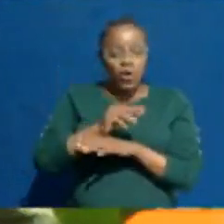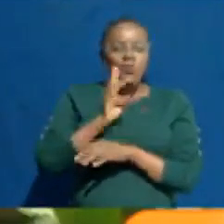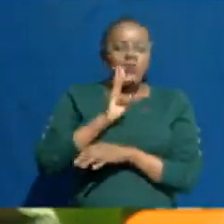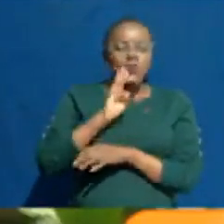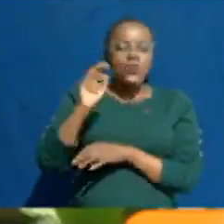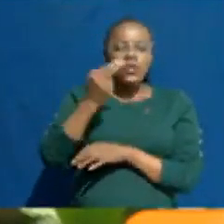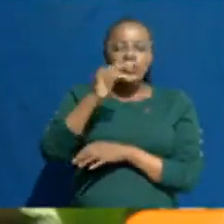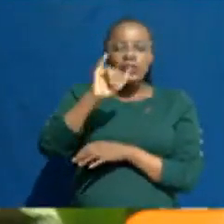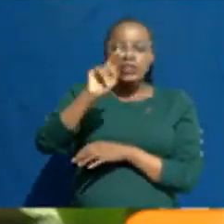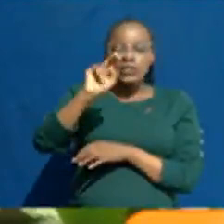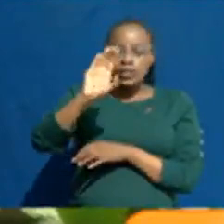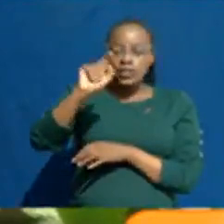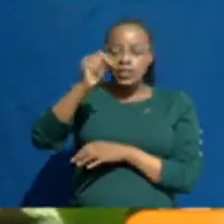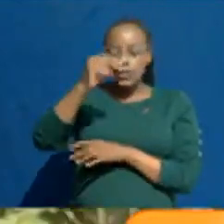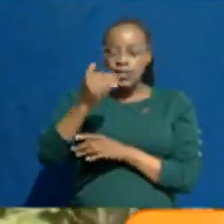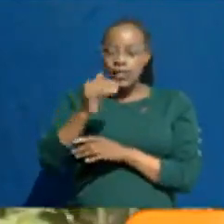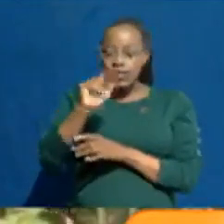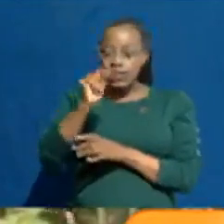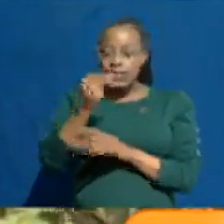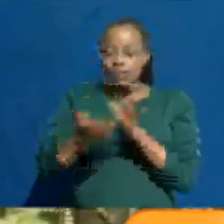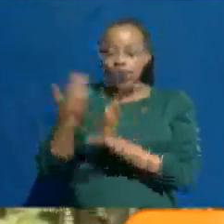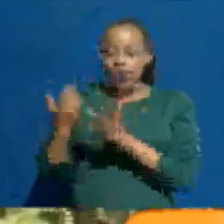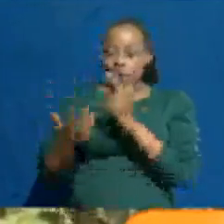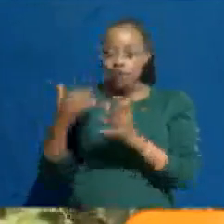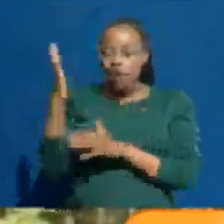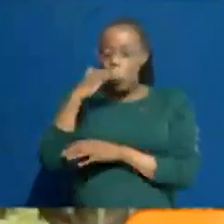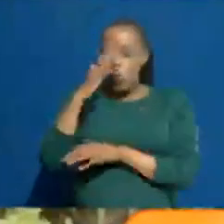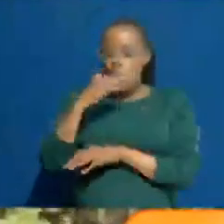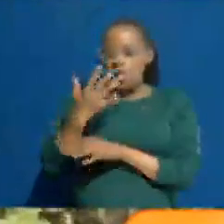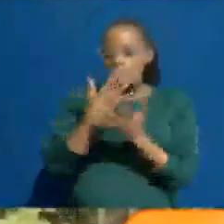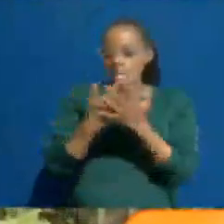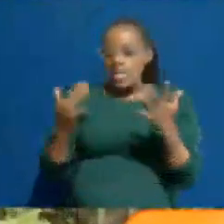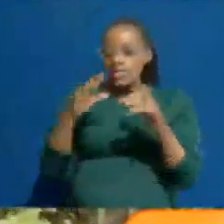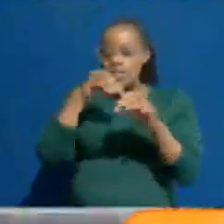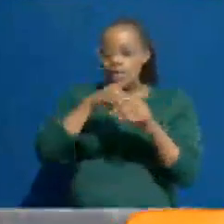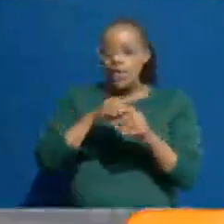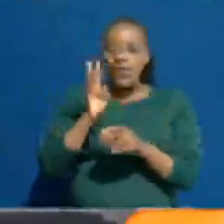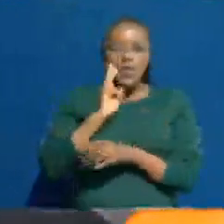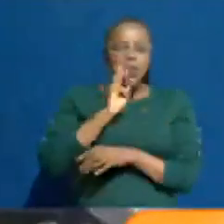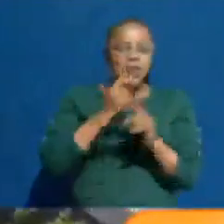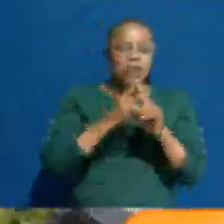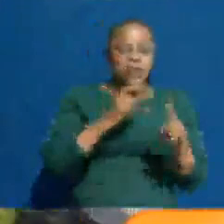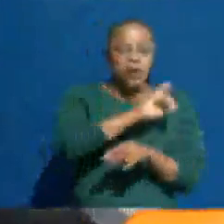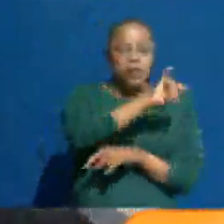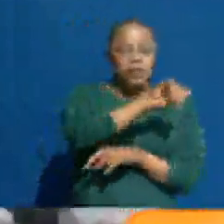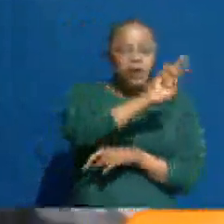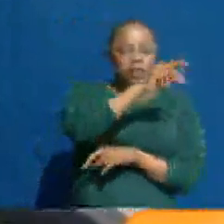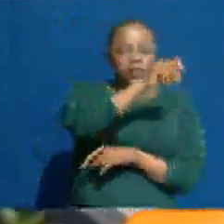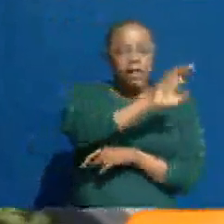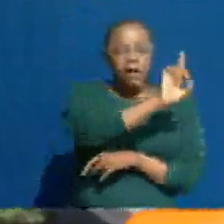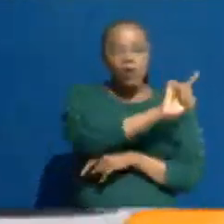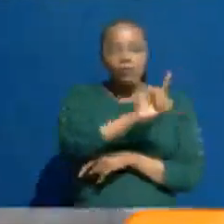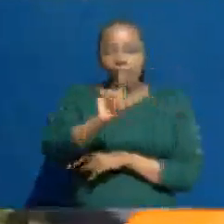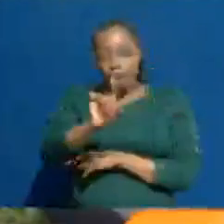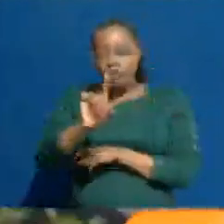different chambers to remove the waste material from the water from chamber 1 to chamber 18 in series. In